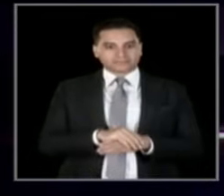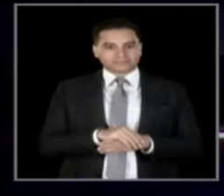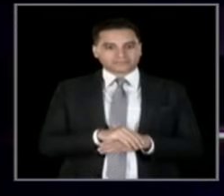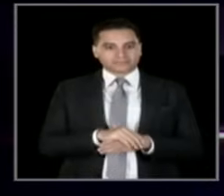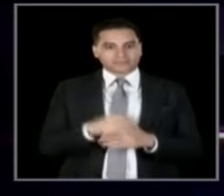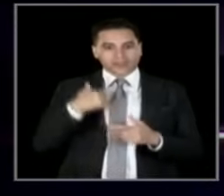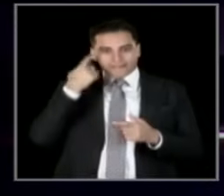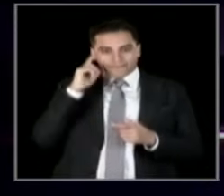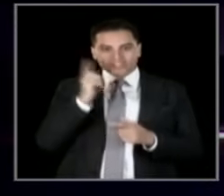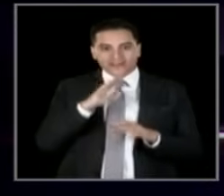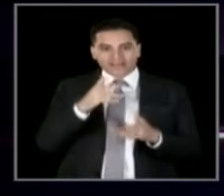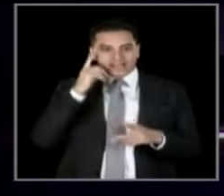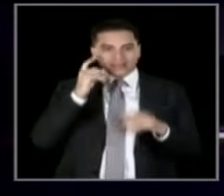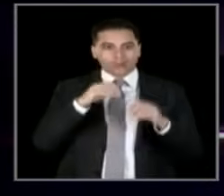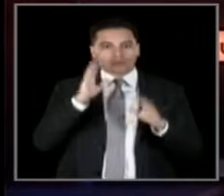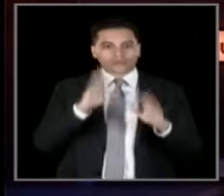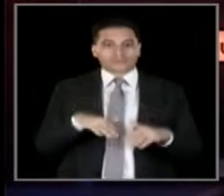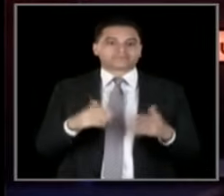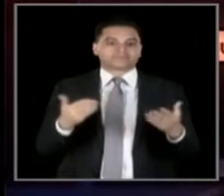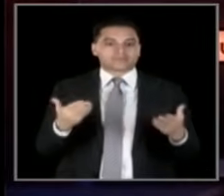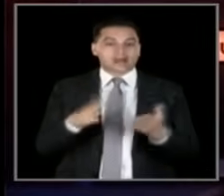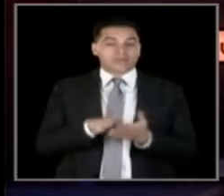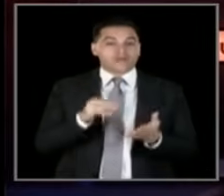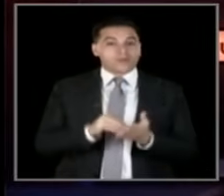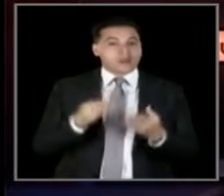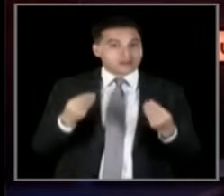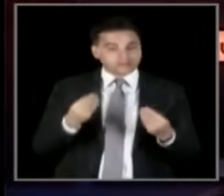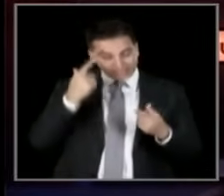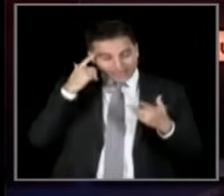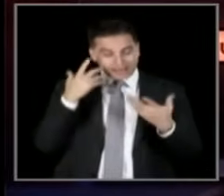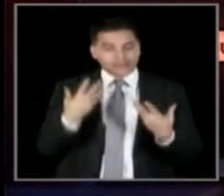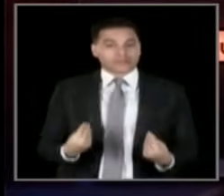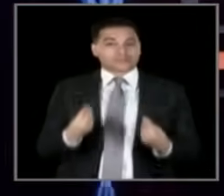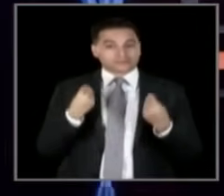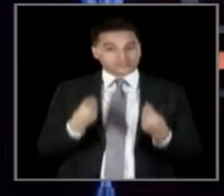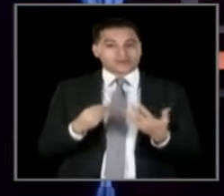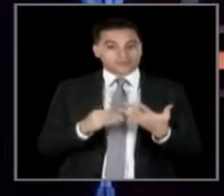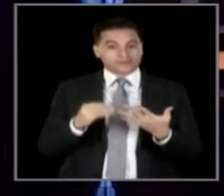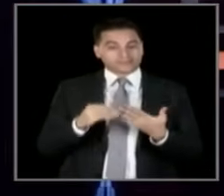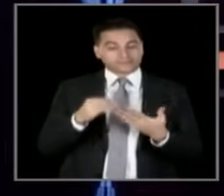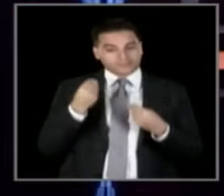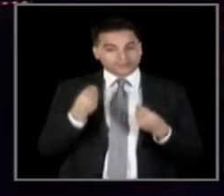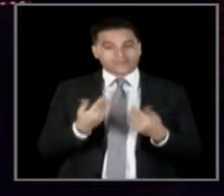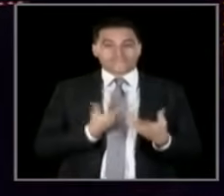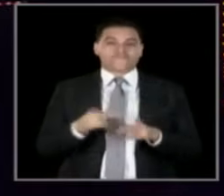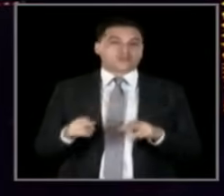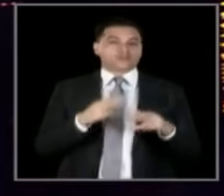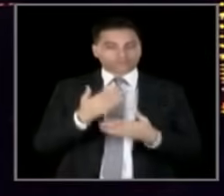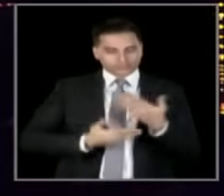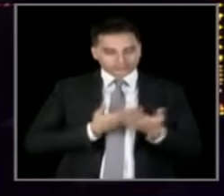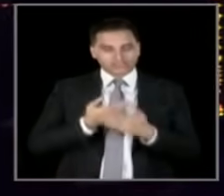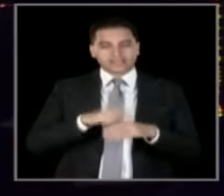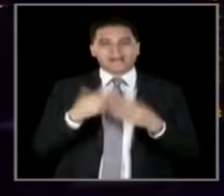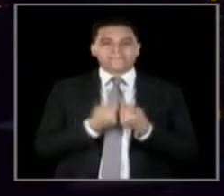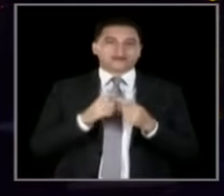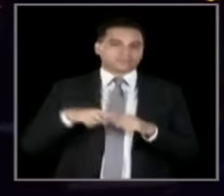ليه في توتر كده، اهدوا. احنا لسه في أول مباراة، اهدوا. اهدي يا كريمة شوي. هنخرج فاصل وهنرجع مرة